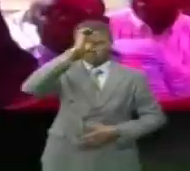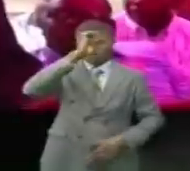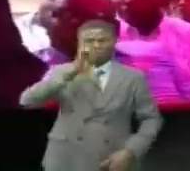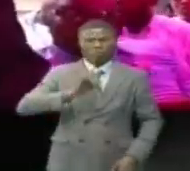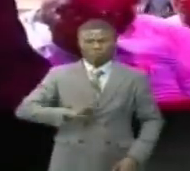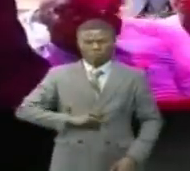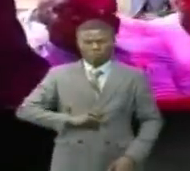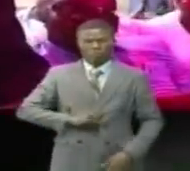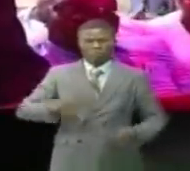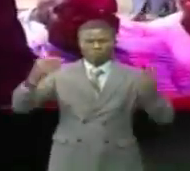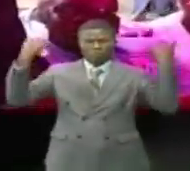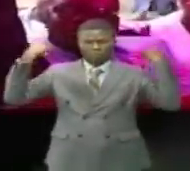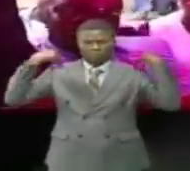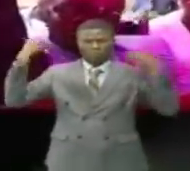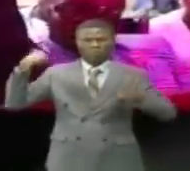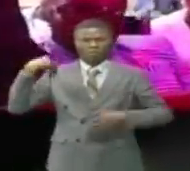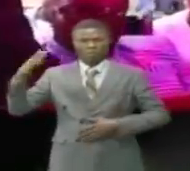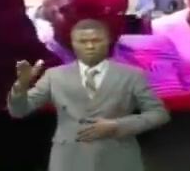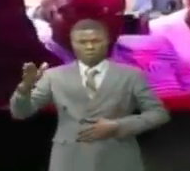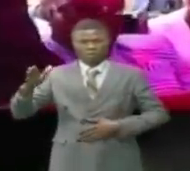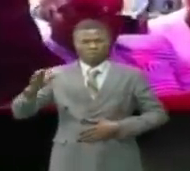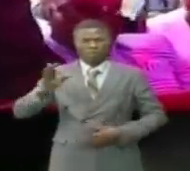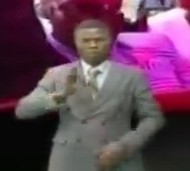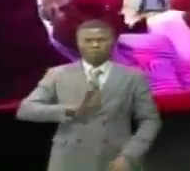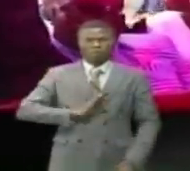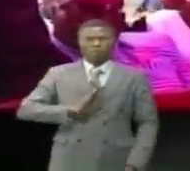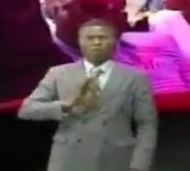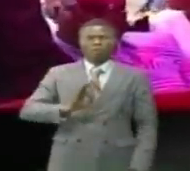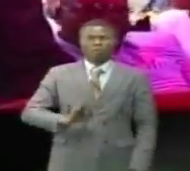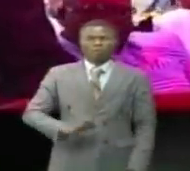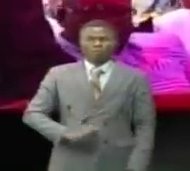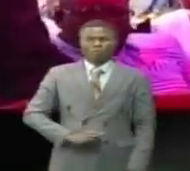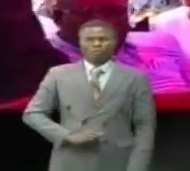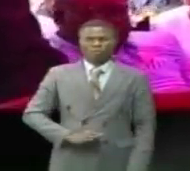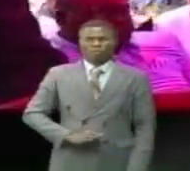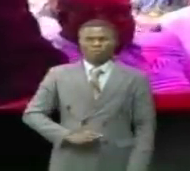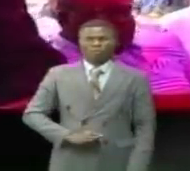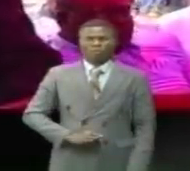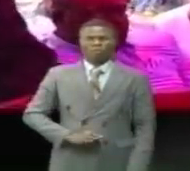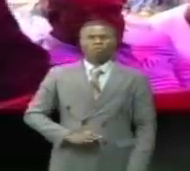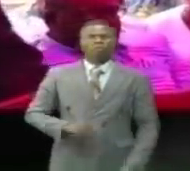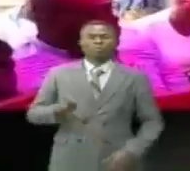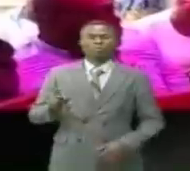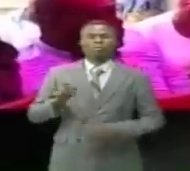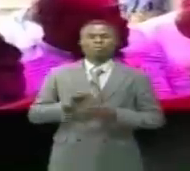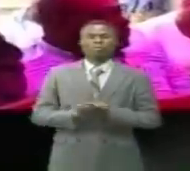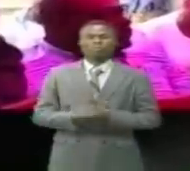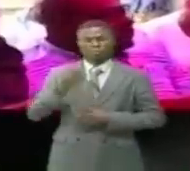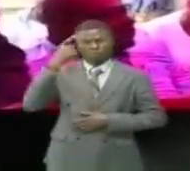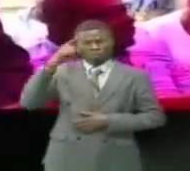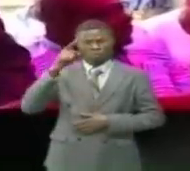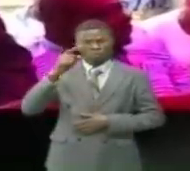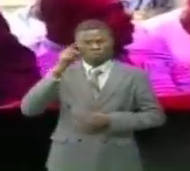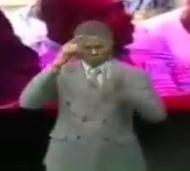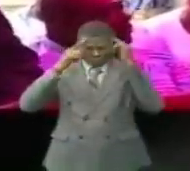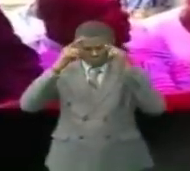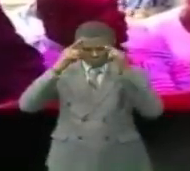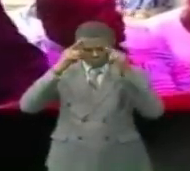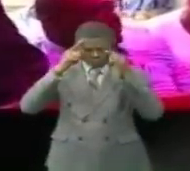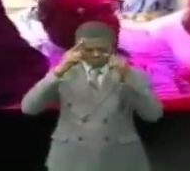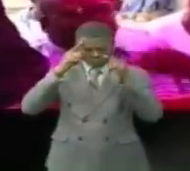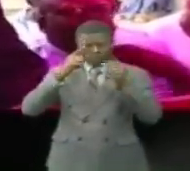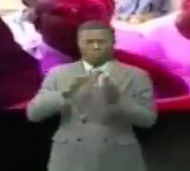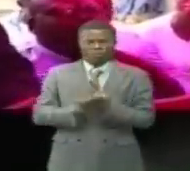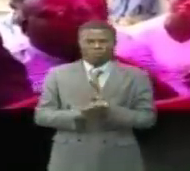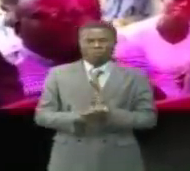excellence, monsieur le chef de l'État, Félix Antoine Tshisekedi Tshilombo, pour son souci de perfectionner